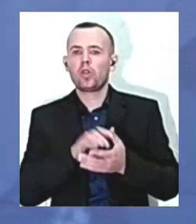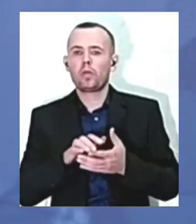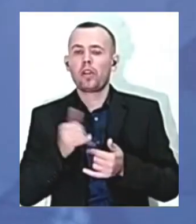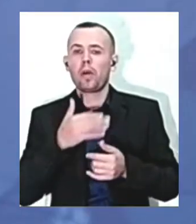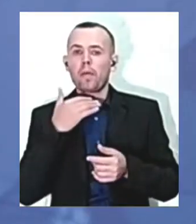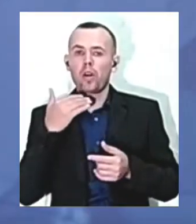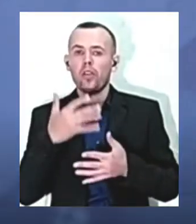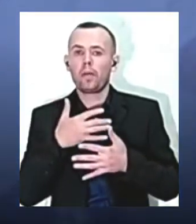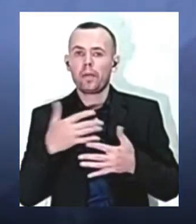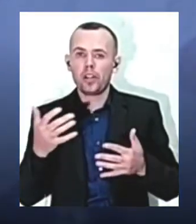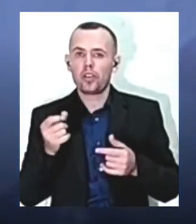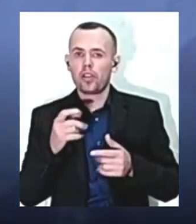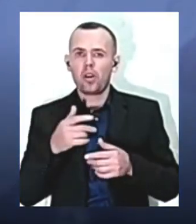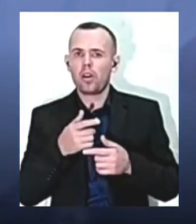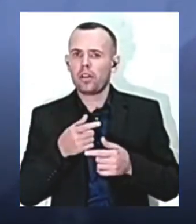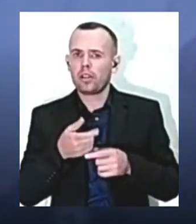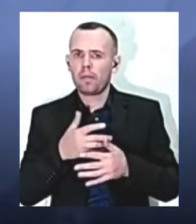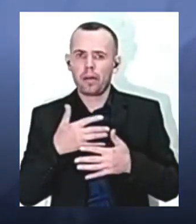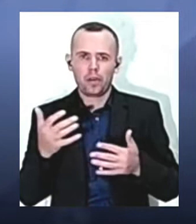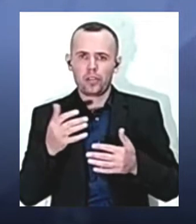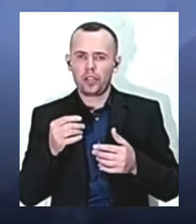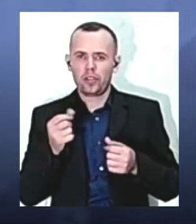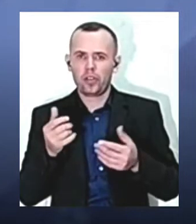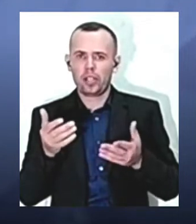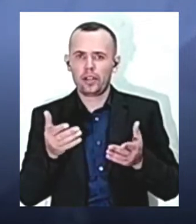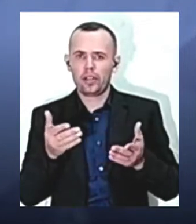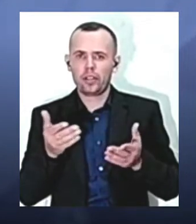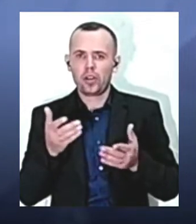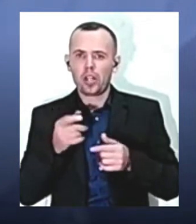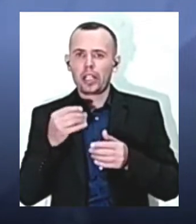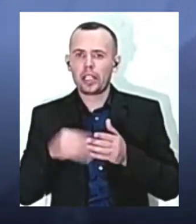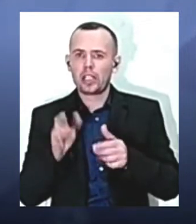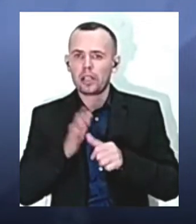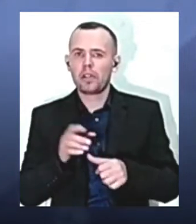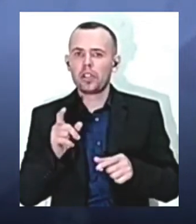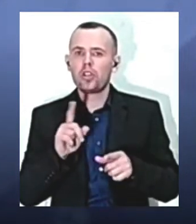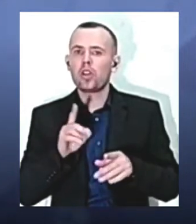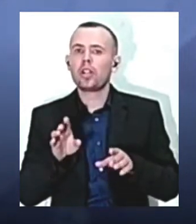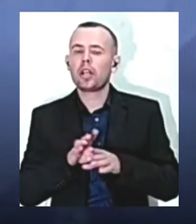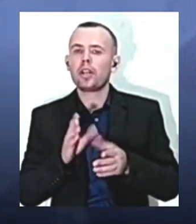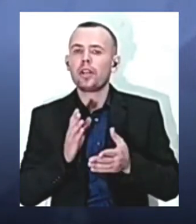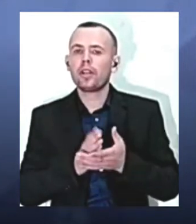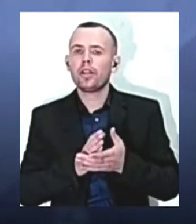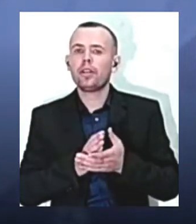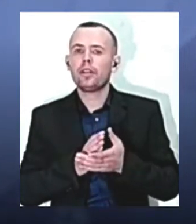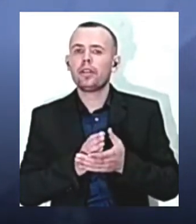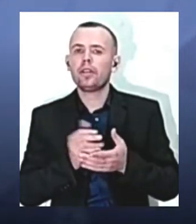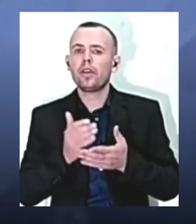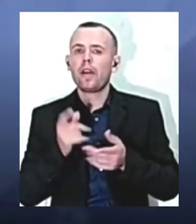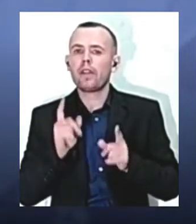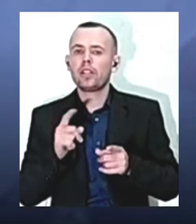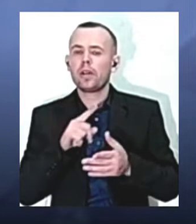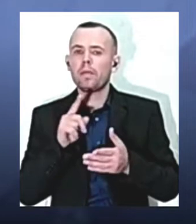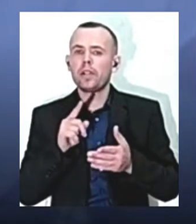багато чого ми не ідентифікуємо як з дискримінацією, хоча вона таким є. І, власне, от питання віку